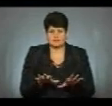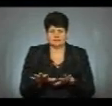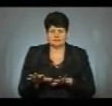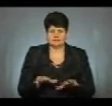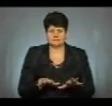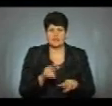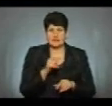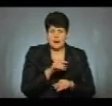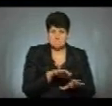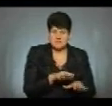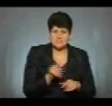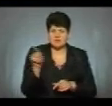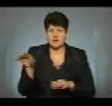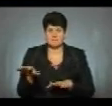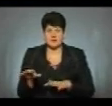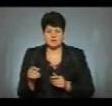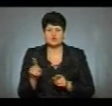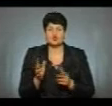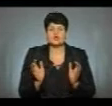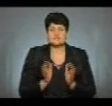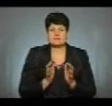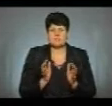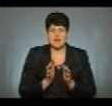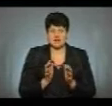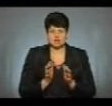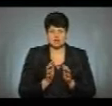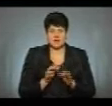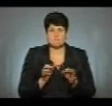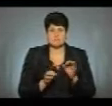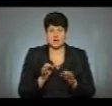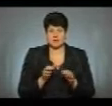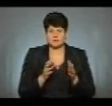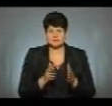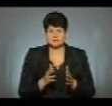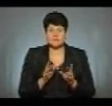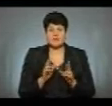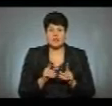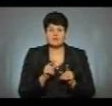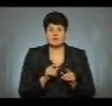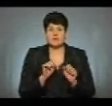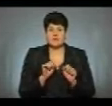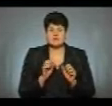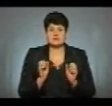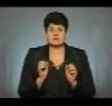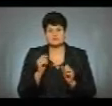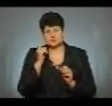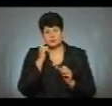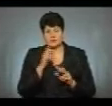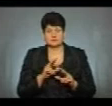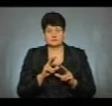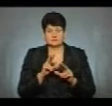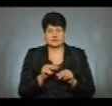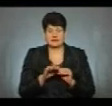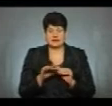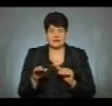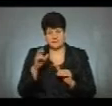отам місце і там, щодо збереження природних ресурсів, як вона збирається це гарантувати на на